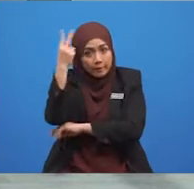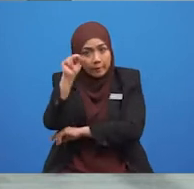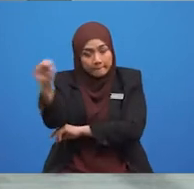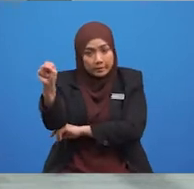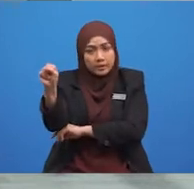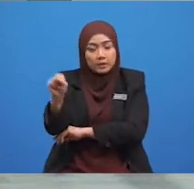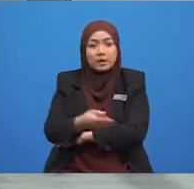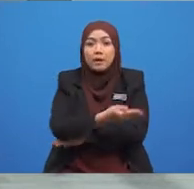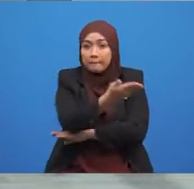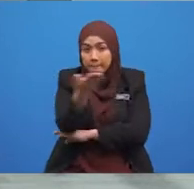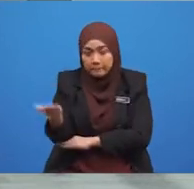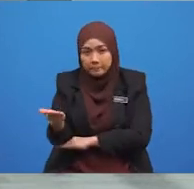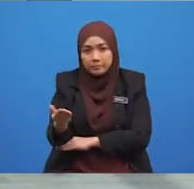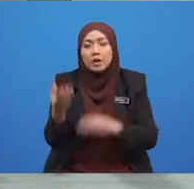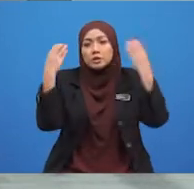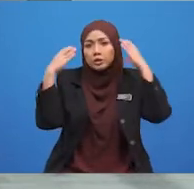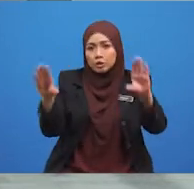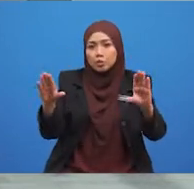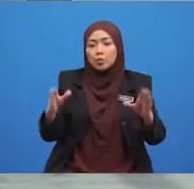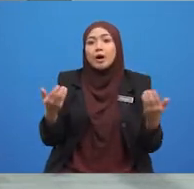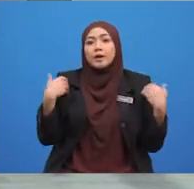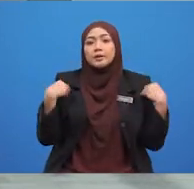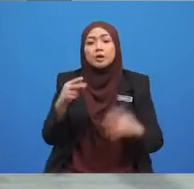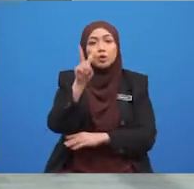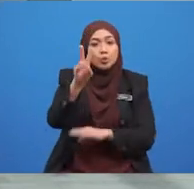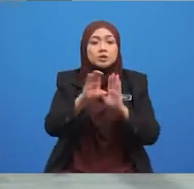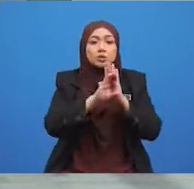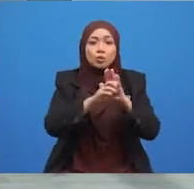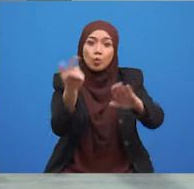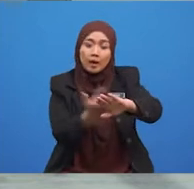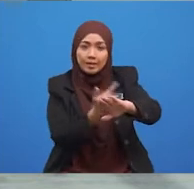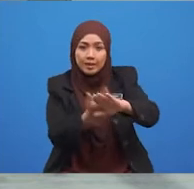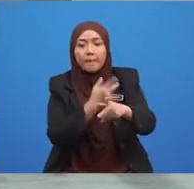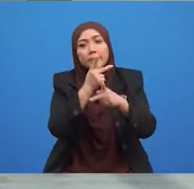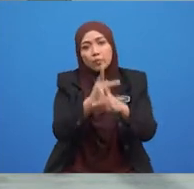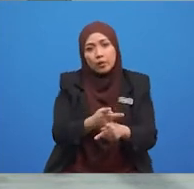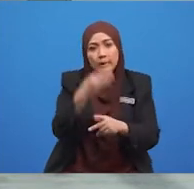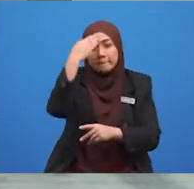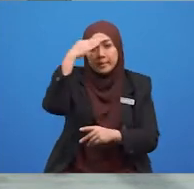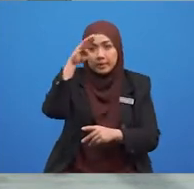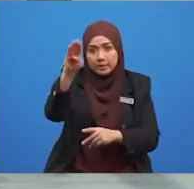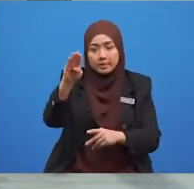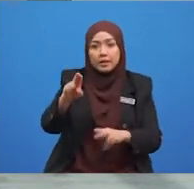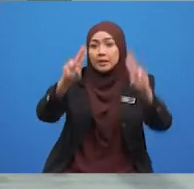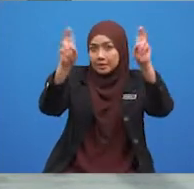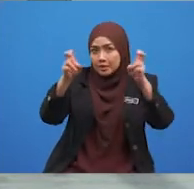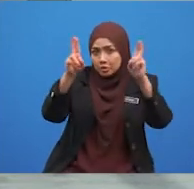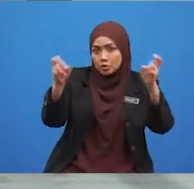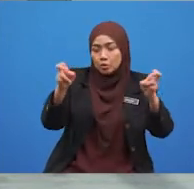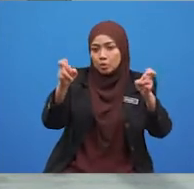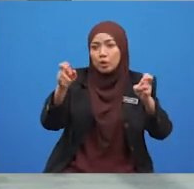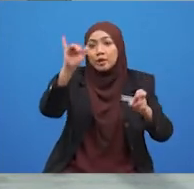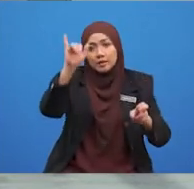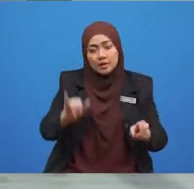anda, cikgu telah sediakan dua contoh latihan pengukuhan bagi subtopik yang telah